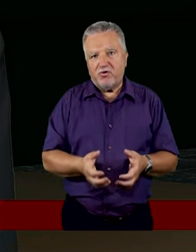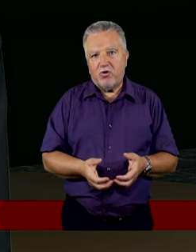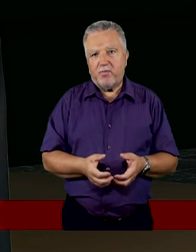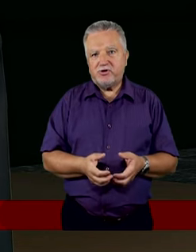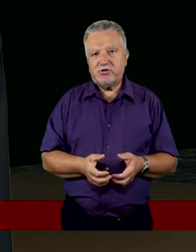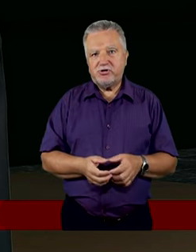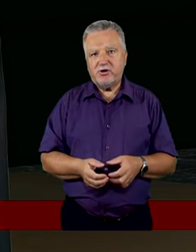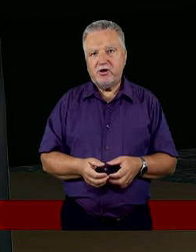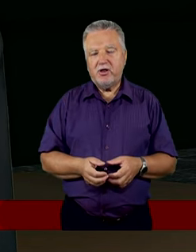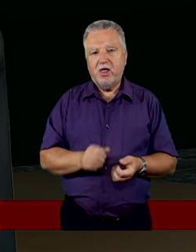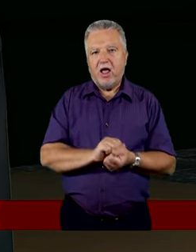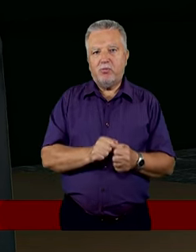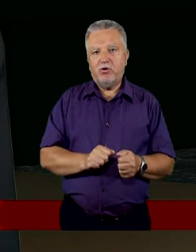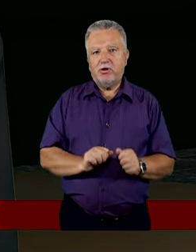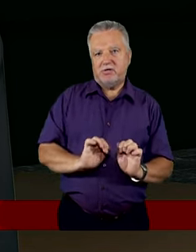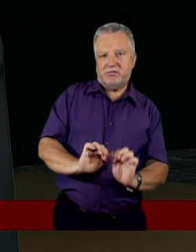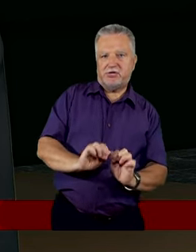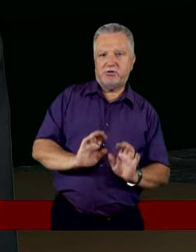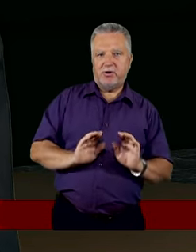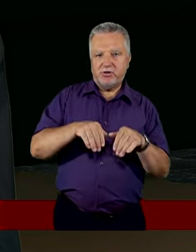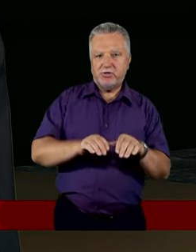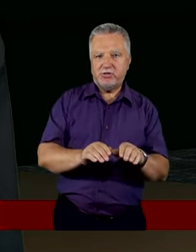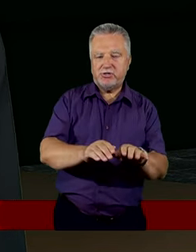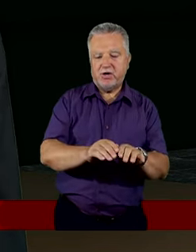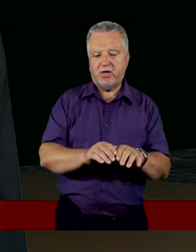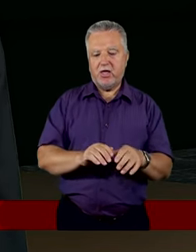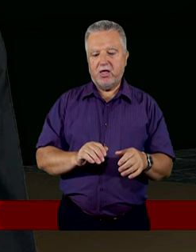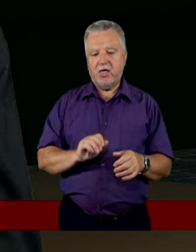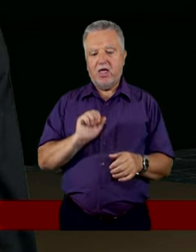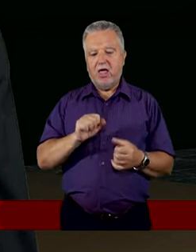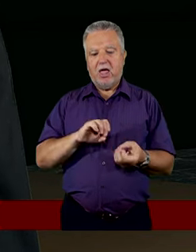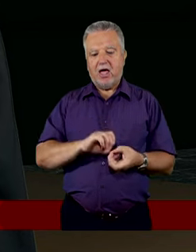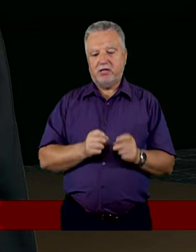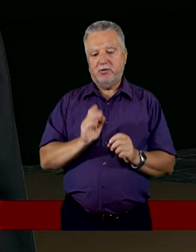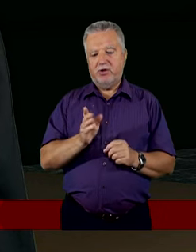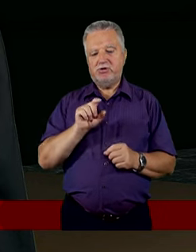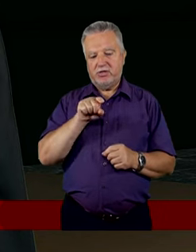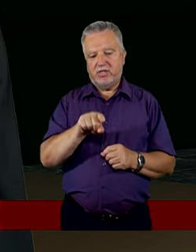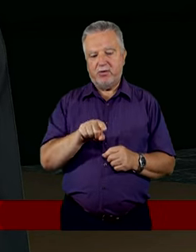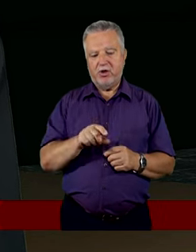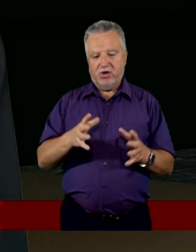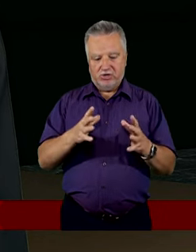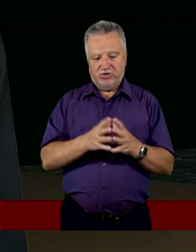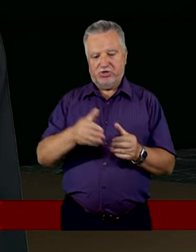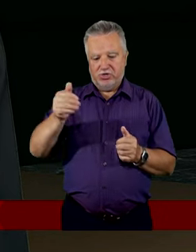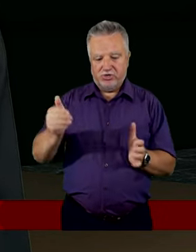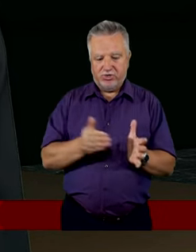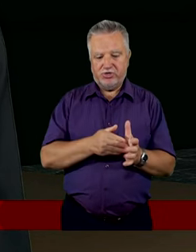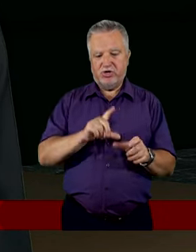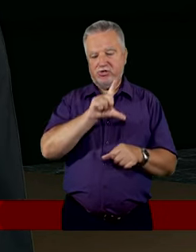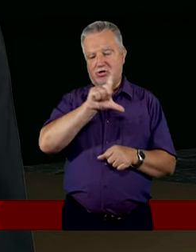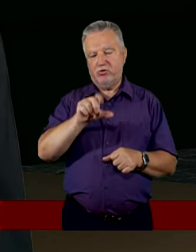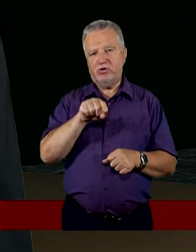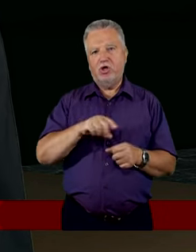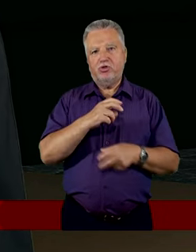czy zatrzymać rzekę, to będzie bardzo trudno zrobić. Ale jeżeli będzie tam 1000 ludzi, a jak będzie 10 000 ludzi i dostanie każdy łopatę, to